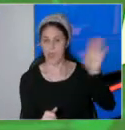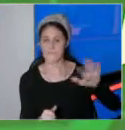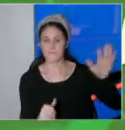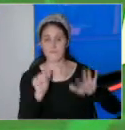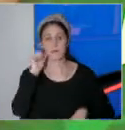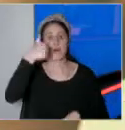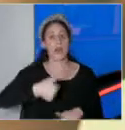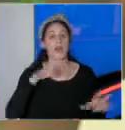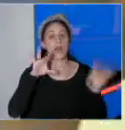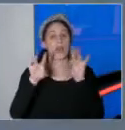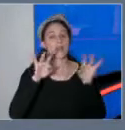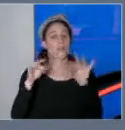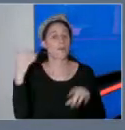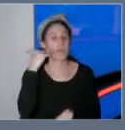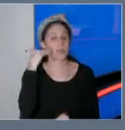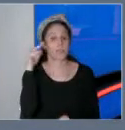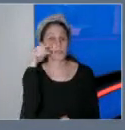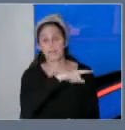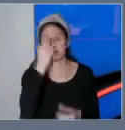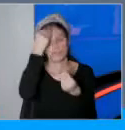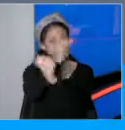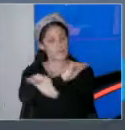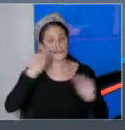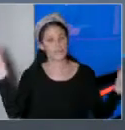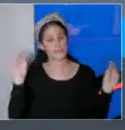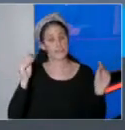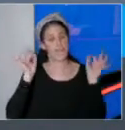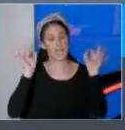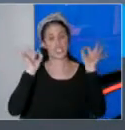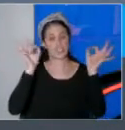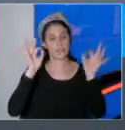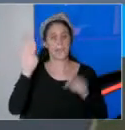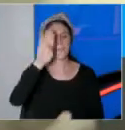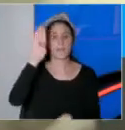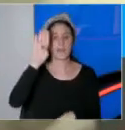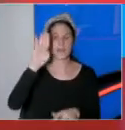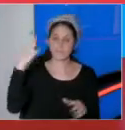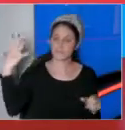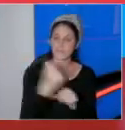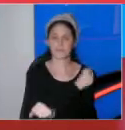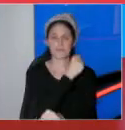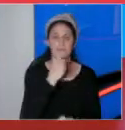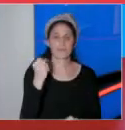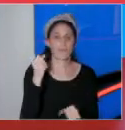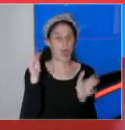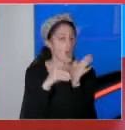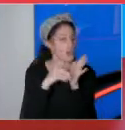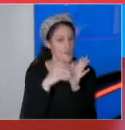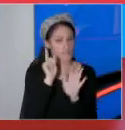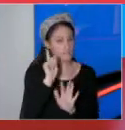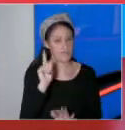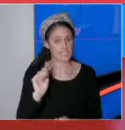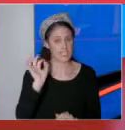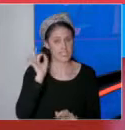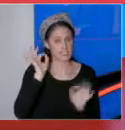יתכנסו האלקטורים בארצות הברית, כדי להכריז באופן רשמי על ביידן כמנצח בבחירות לנשיאות. זה עדיין לא קרה באופן רשמי, שימו לב. זה קורה